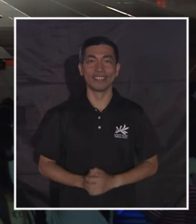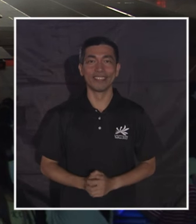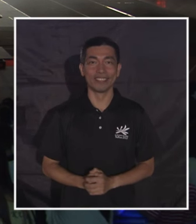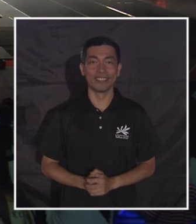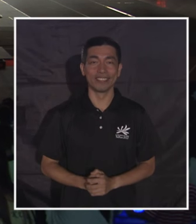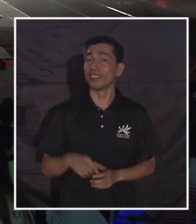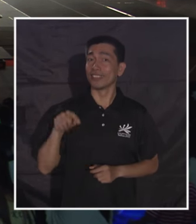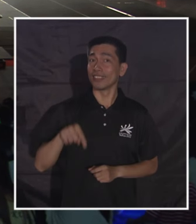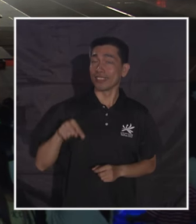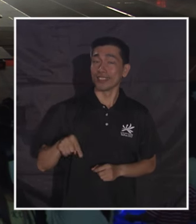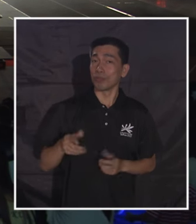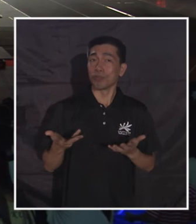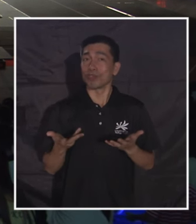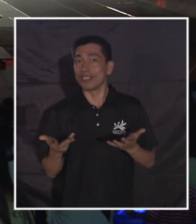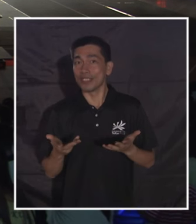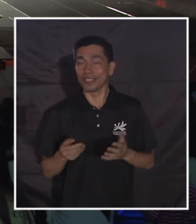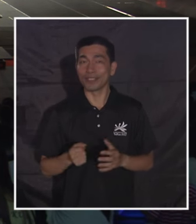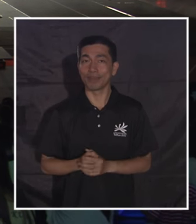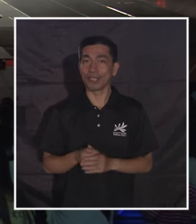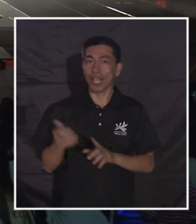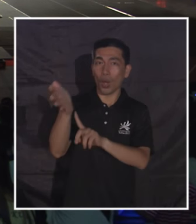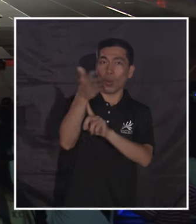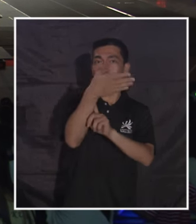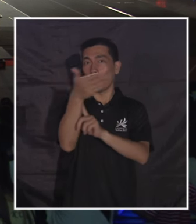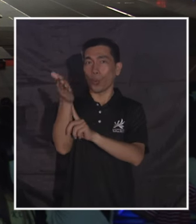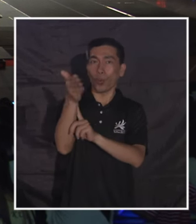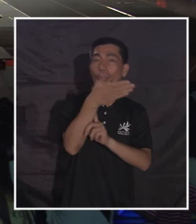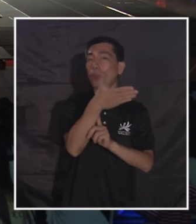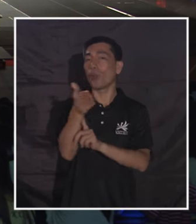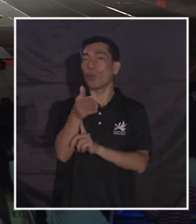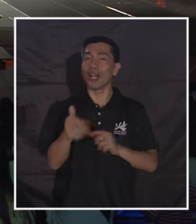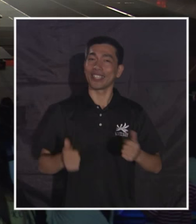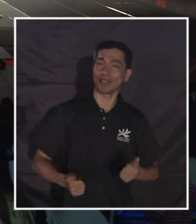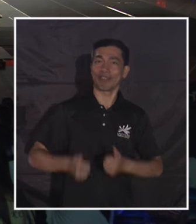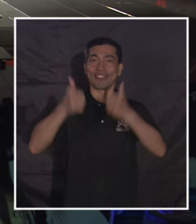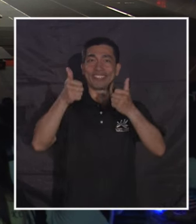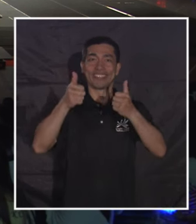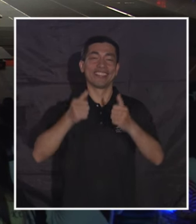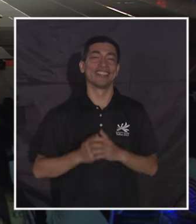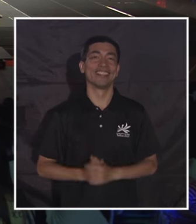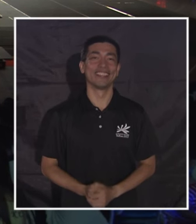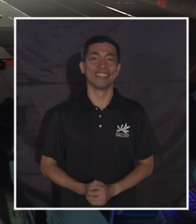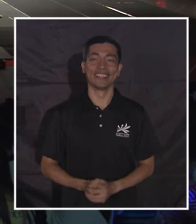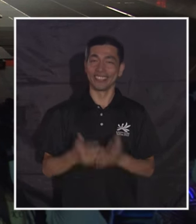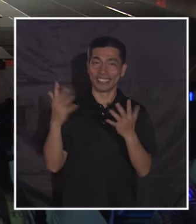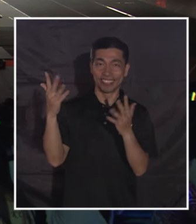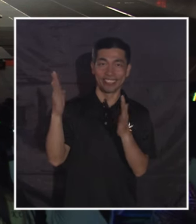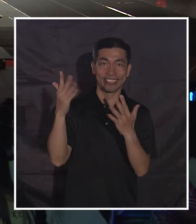名字是 《旗开得胜》。太子舞乾坤，